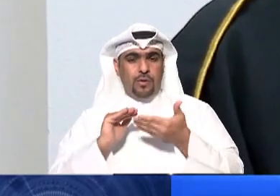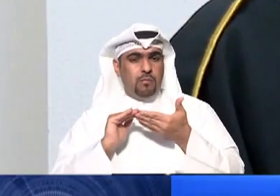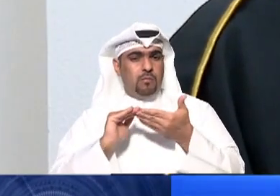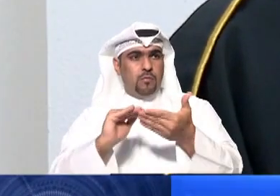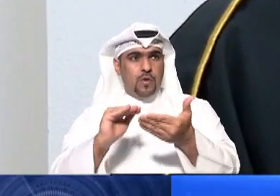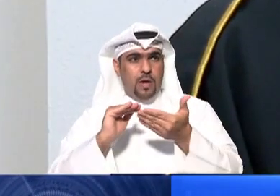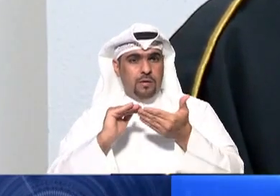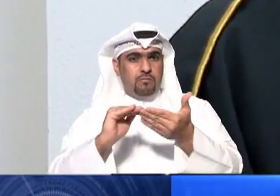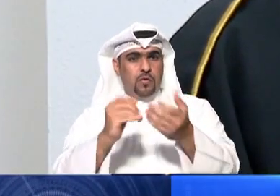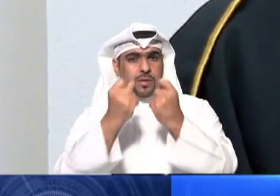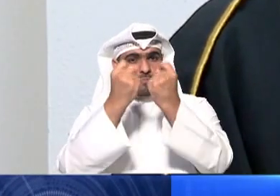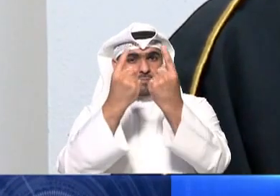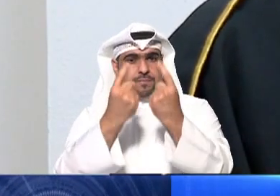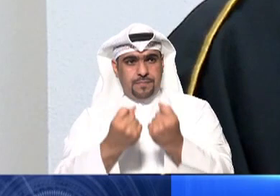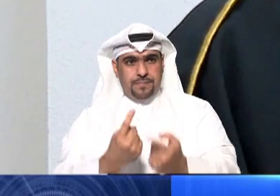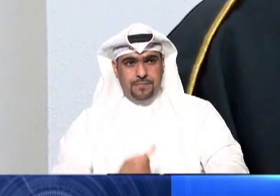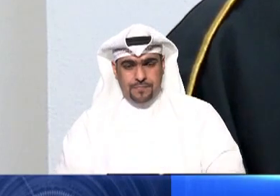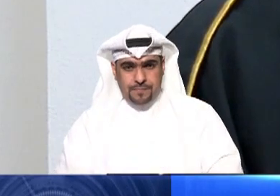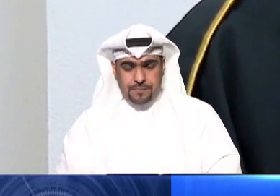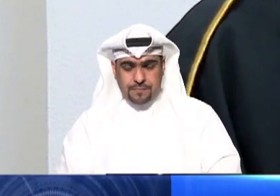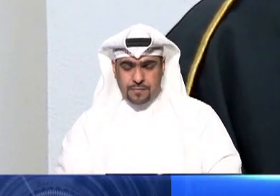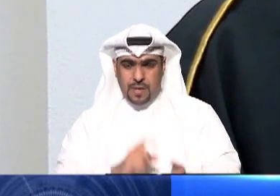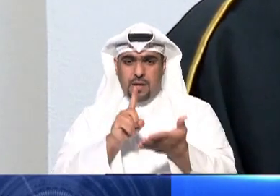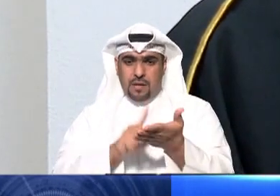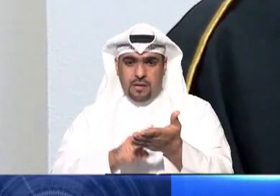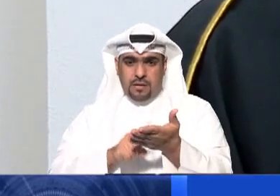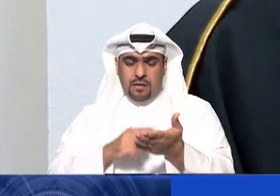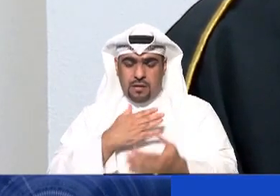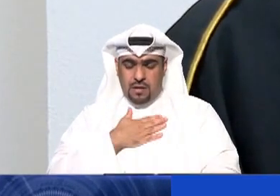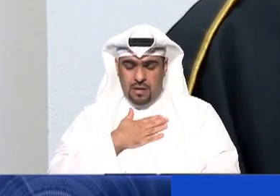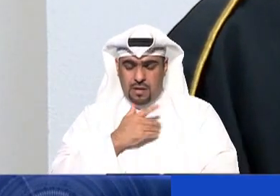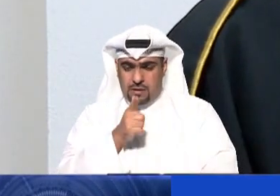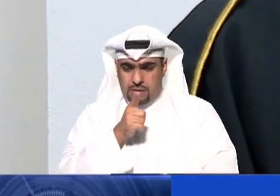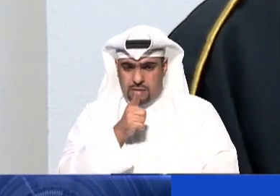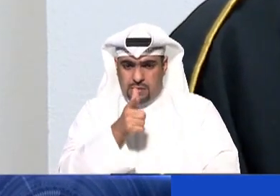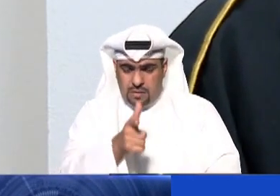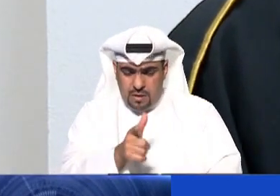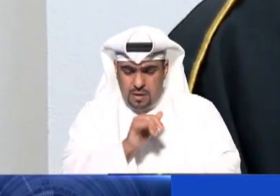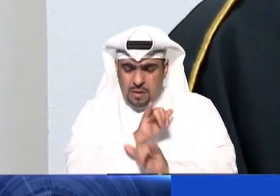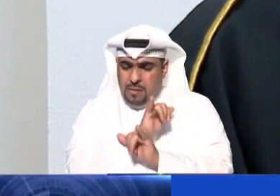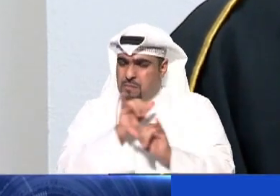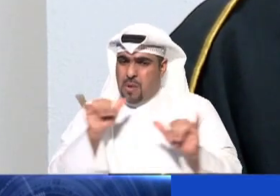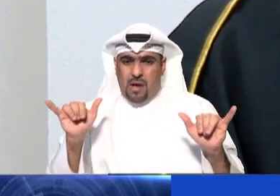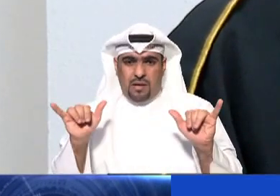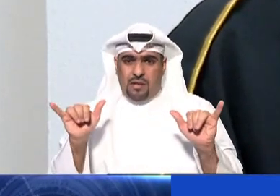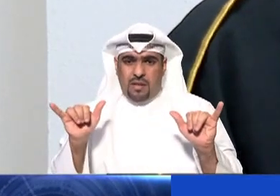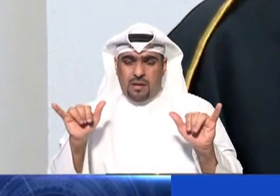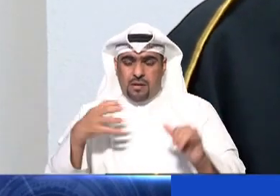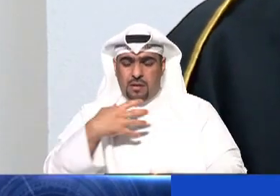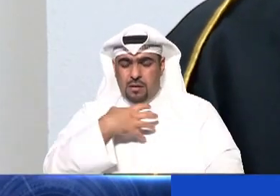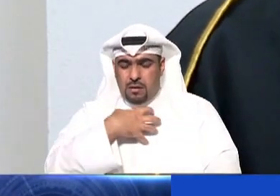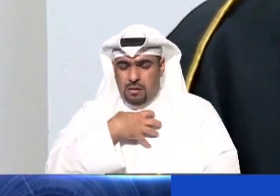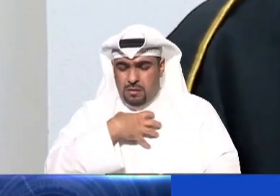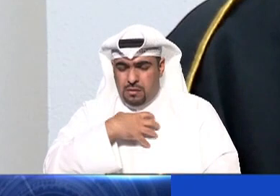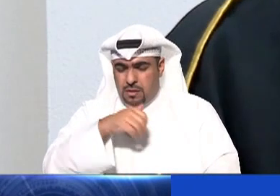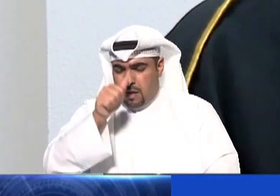اللسان عن التعبير عن مشاعر الحزن